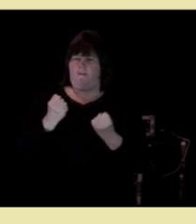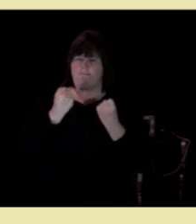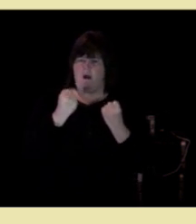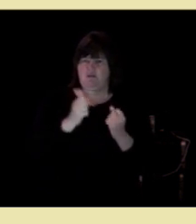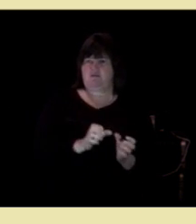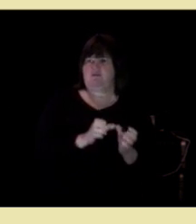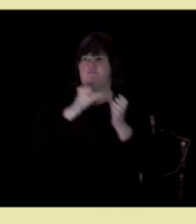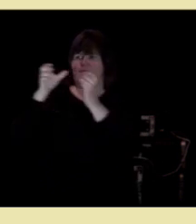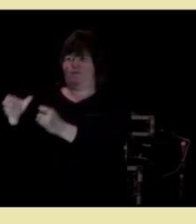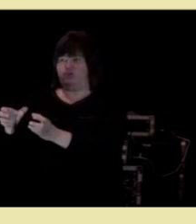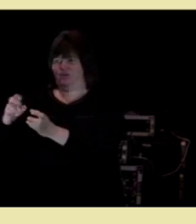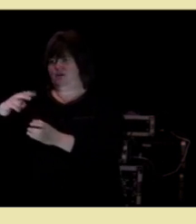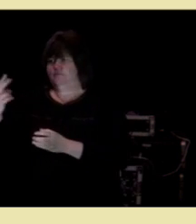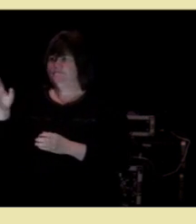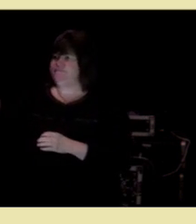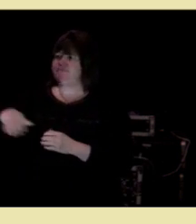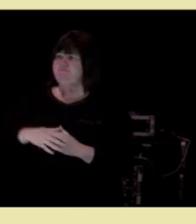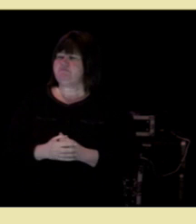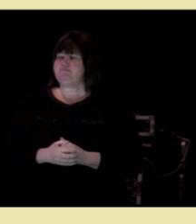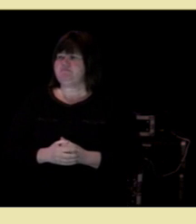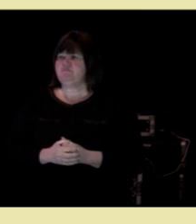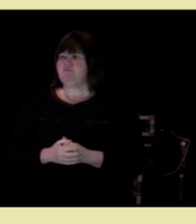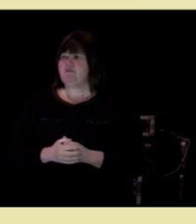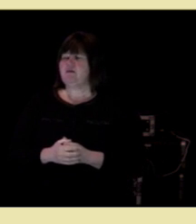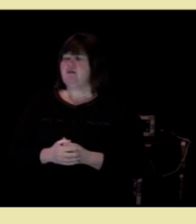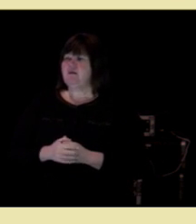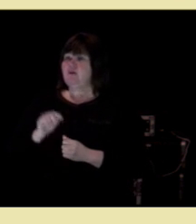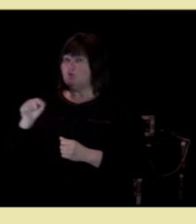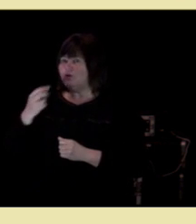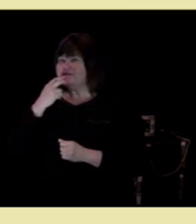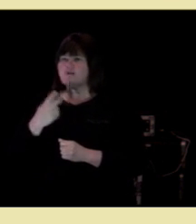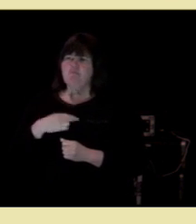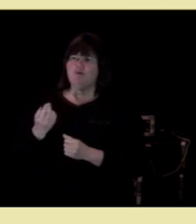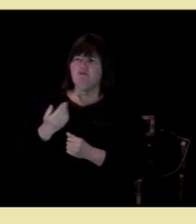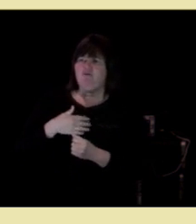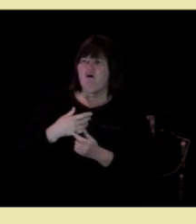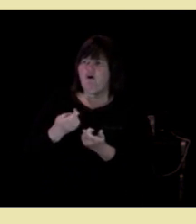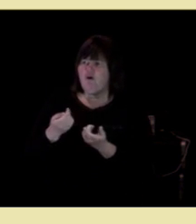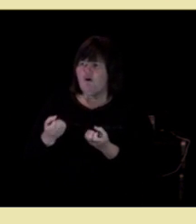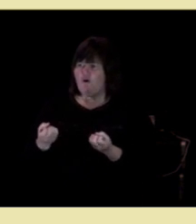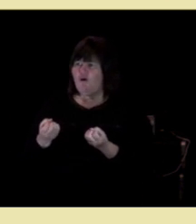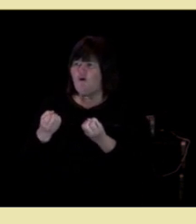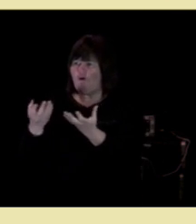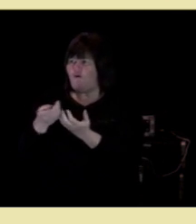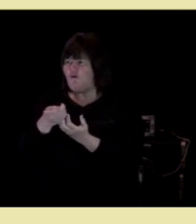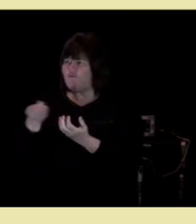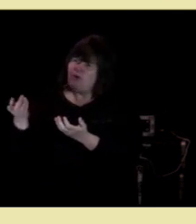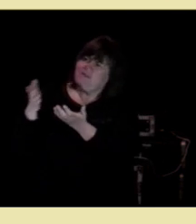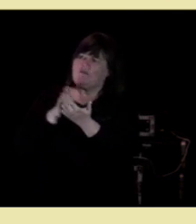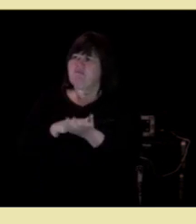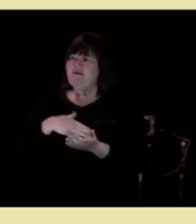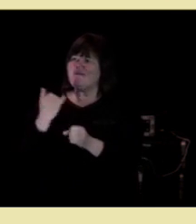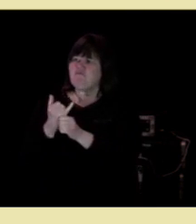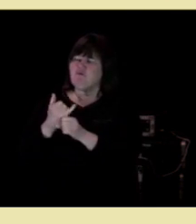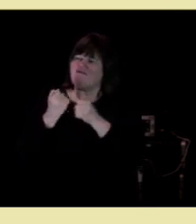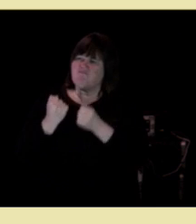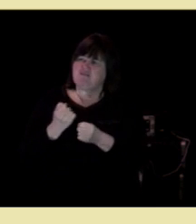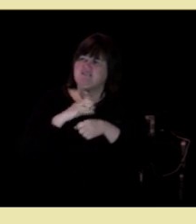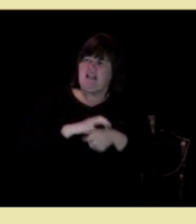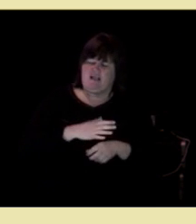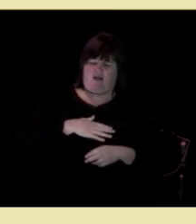Jeg skal nå prøve å ha dere med inn i hvordan fastlegene har sin rolle, og hvordan vi har hektet dette inn i